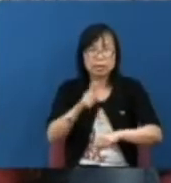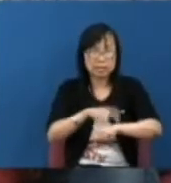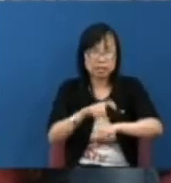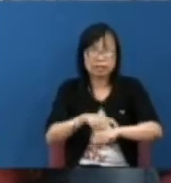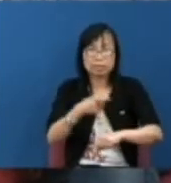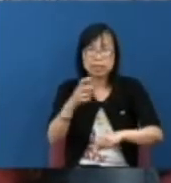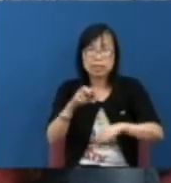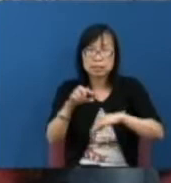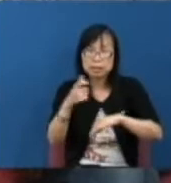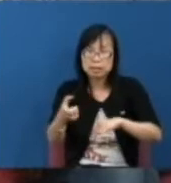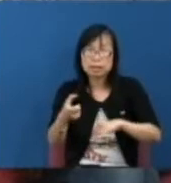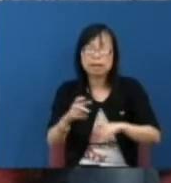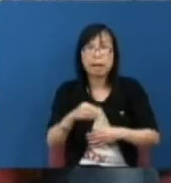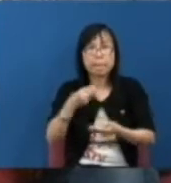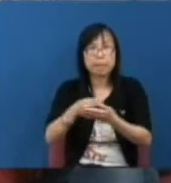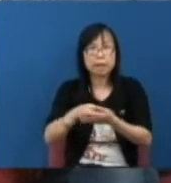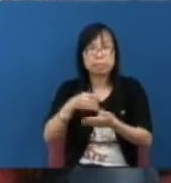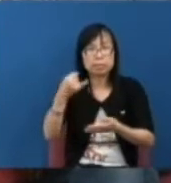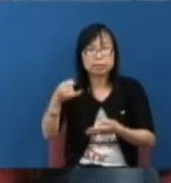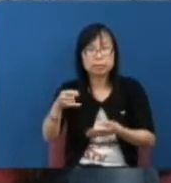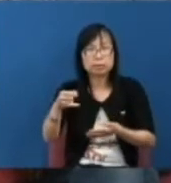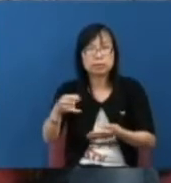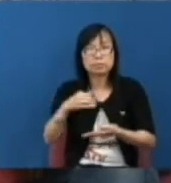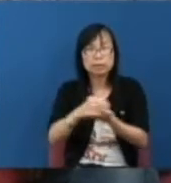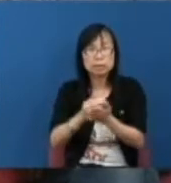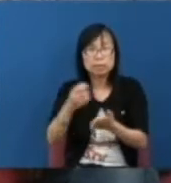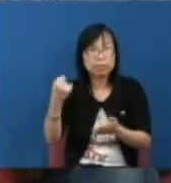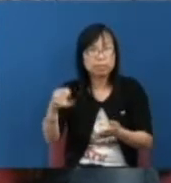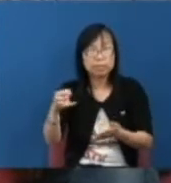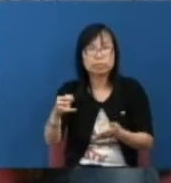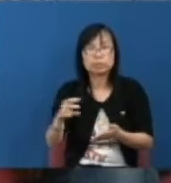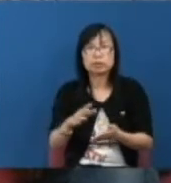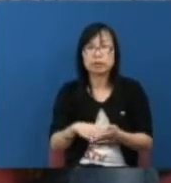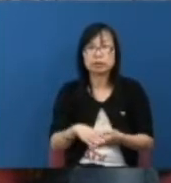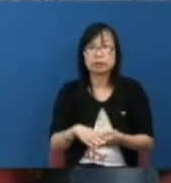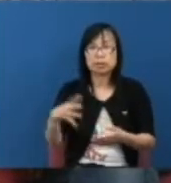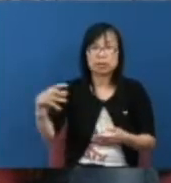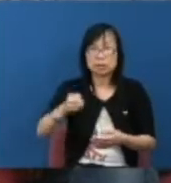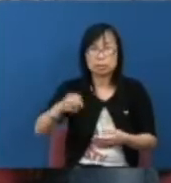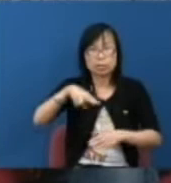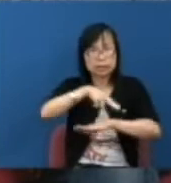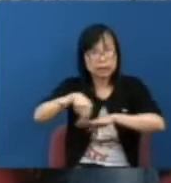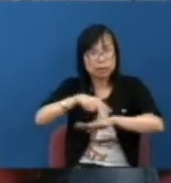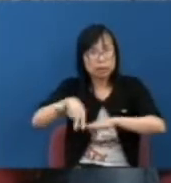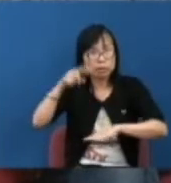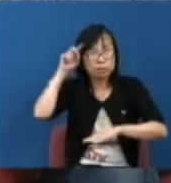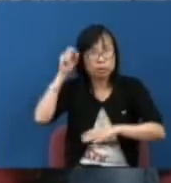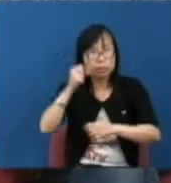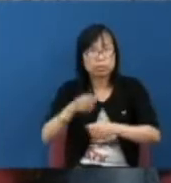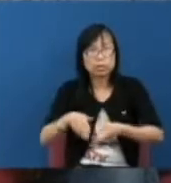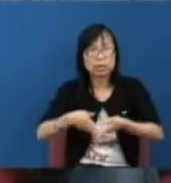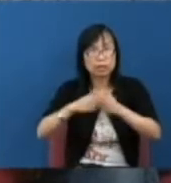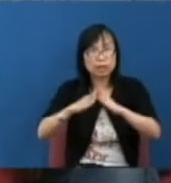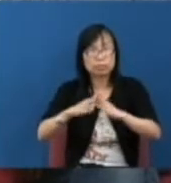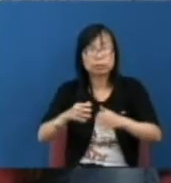佢買唔到呢啲物料，或者喺個業主咧，當佢一計劃想做建築或者起一間屋